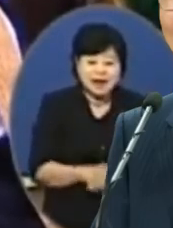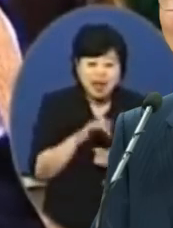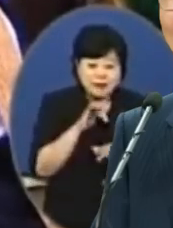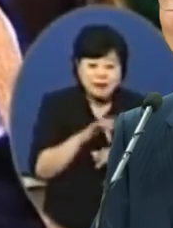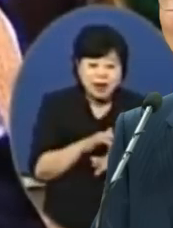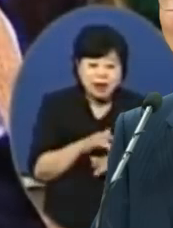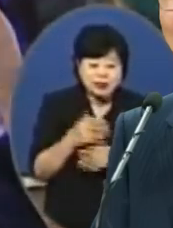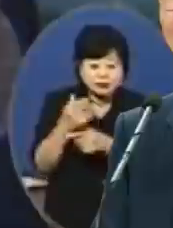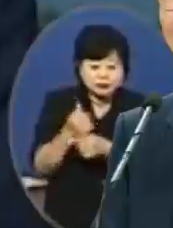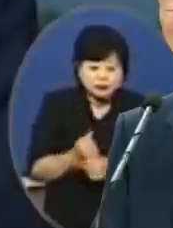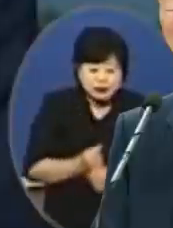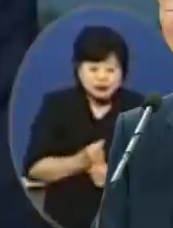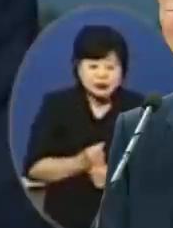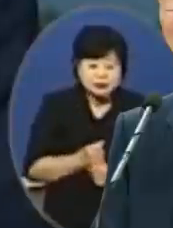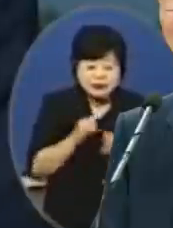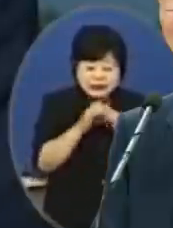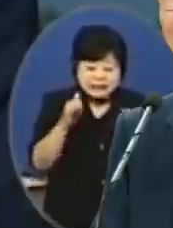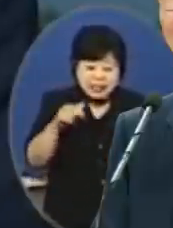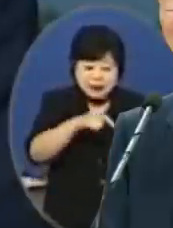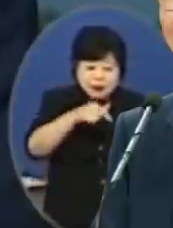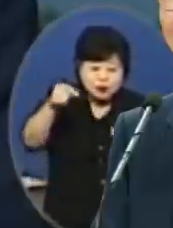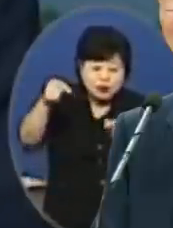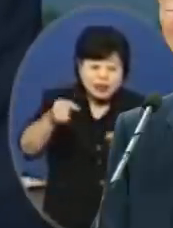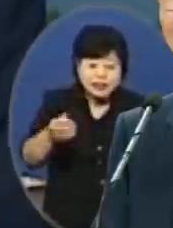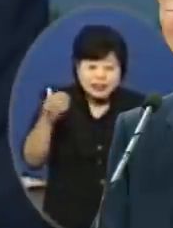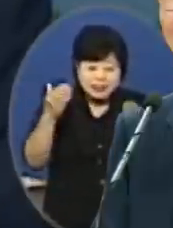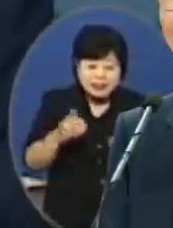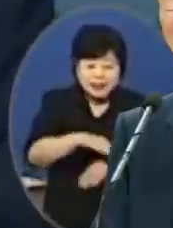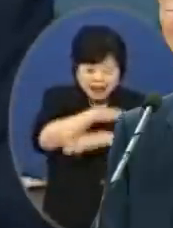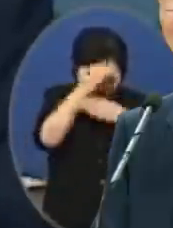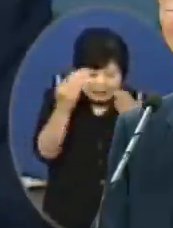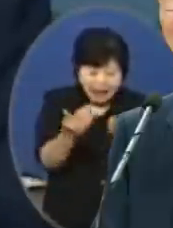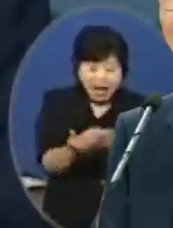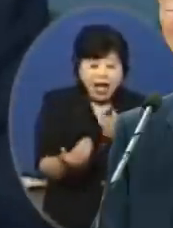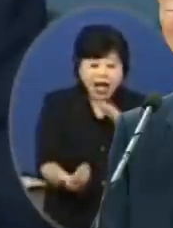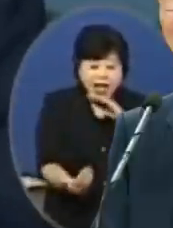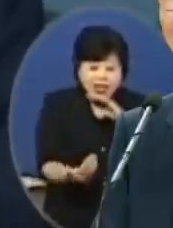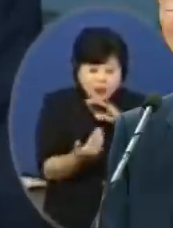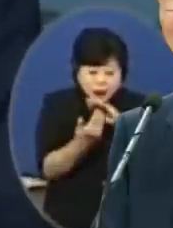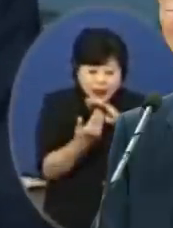마귀에 붙잡힌 인류를 구원하는 역사를 다 이루었다는 것입니다.